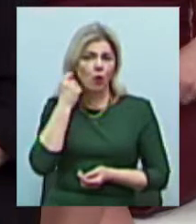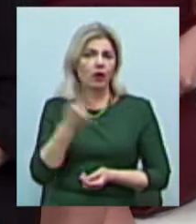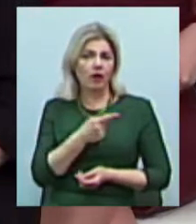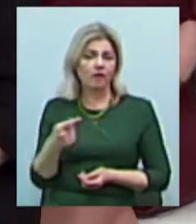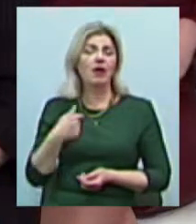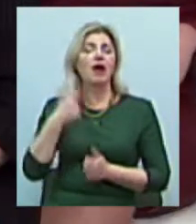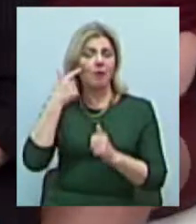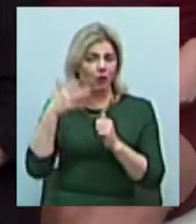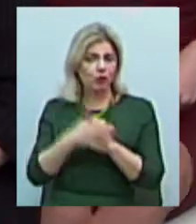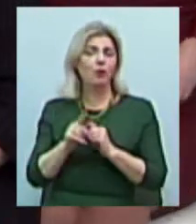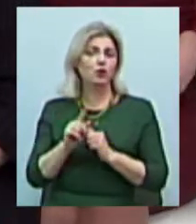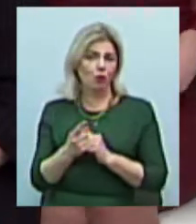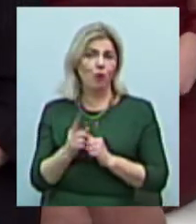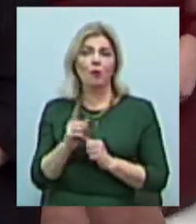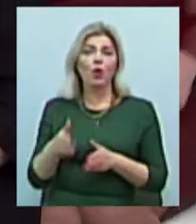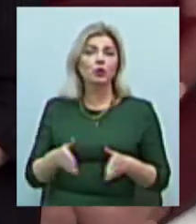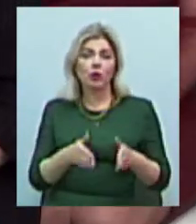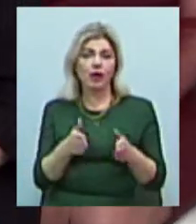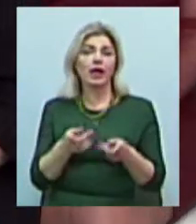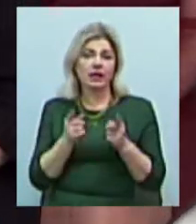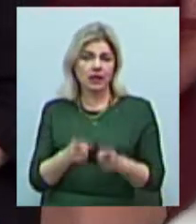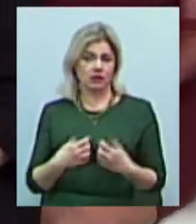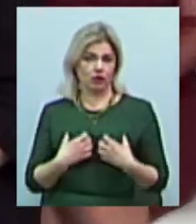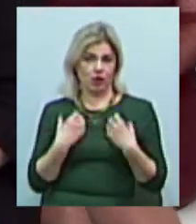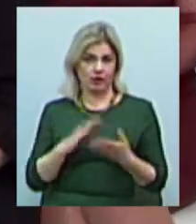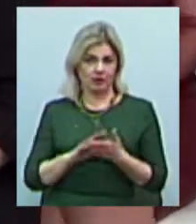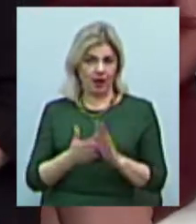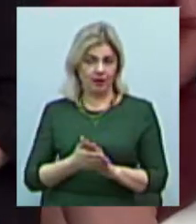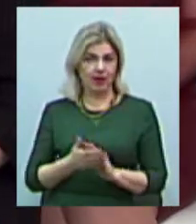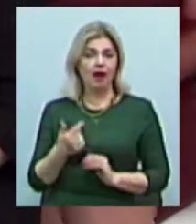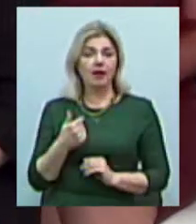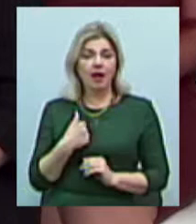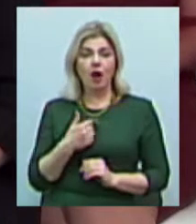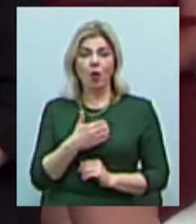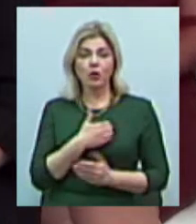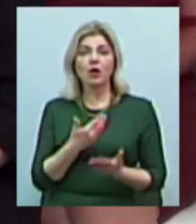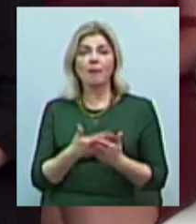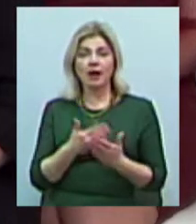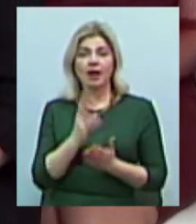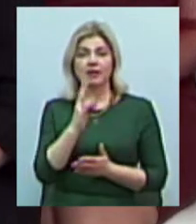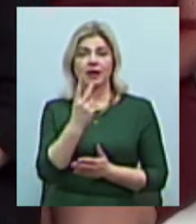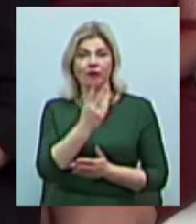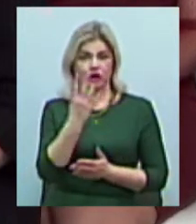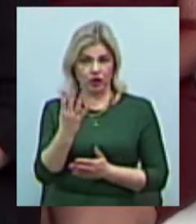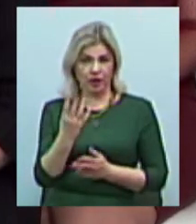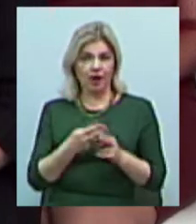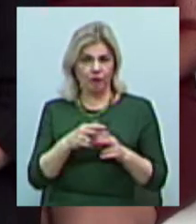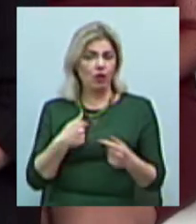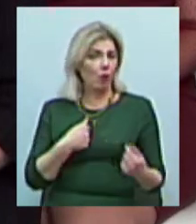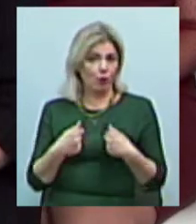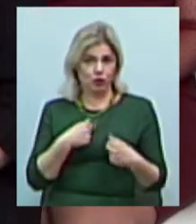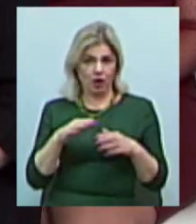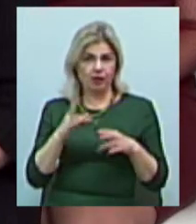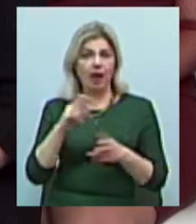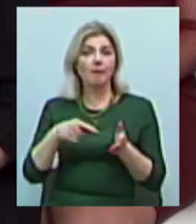чому, тому що доріг дійсно вони в жахливому стані. Я хочу привести приклад цієї Н24, з якою я зараз мучуюсь на місто